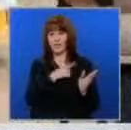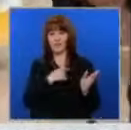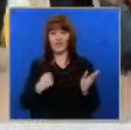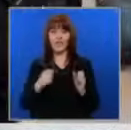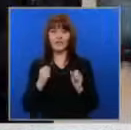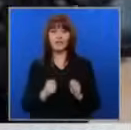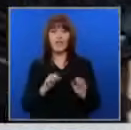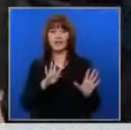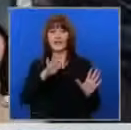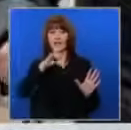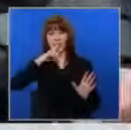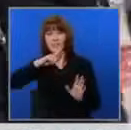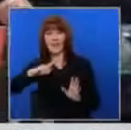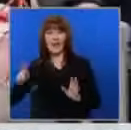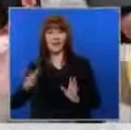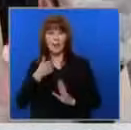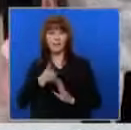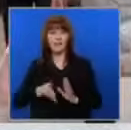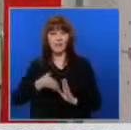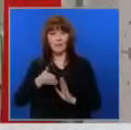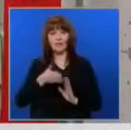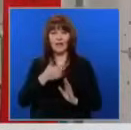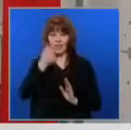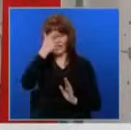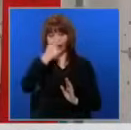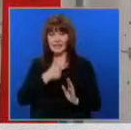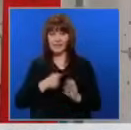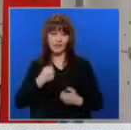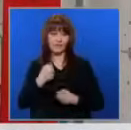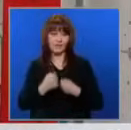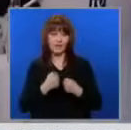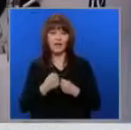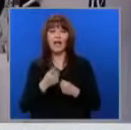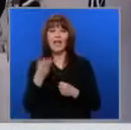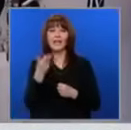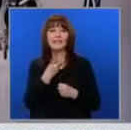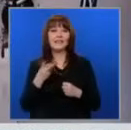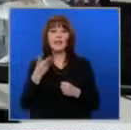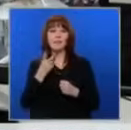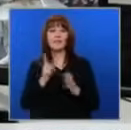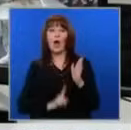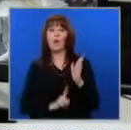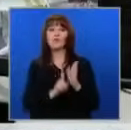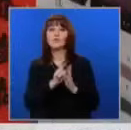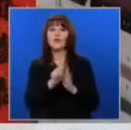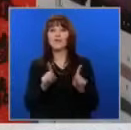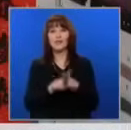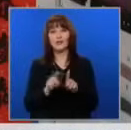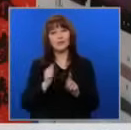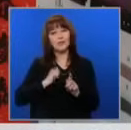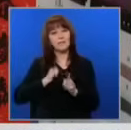очакват около 9 милиарда пътувания, повечето с личен транспорт. Традицията спазиха и тримата тайконавти на китайската орбитална